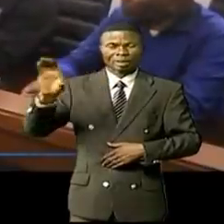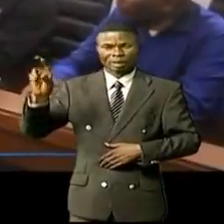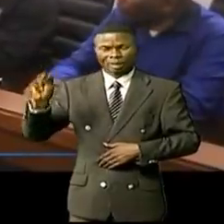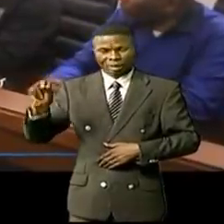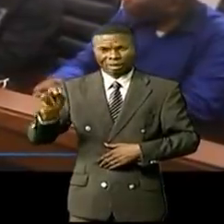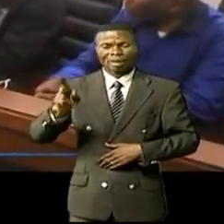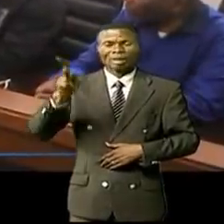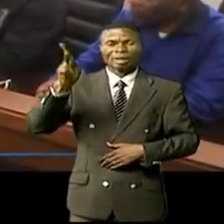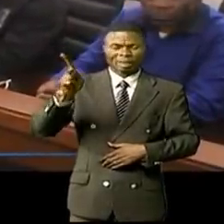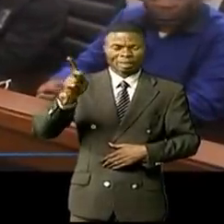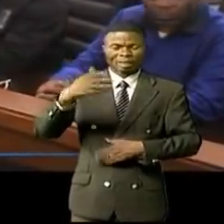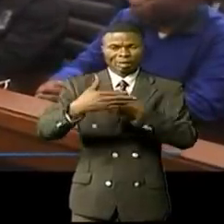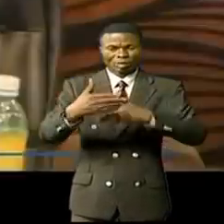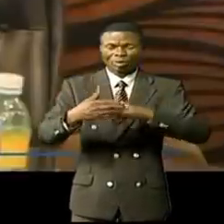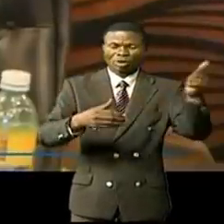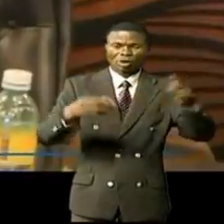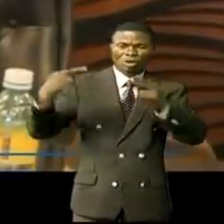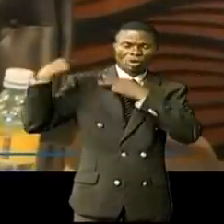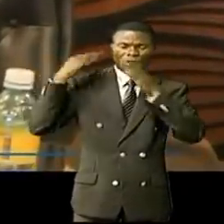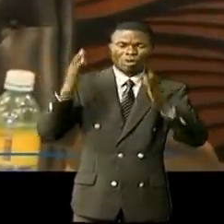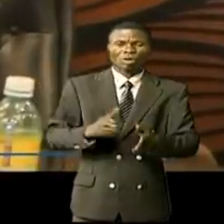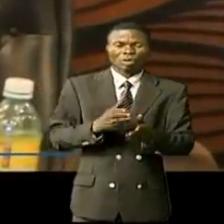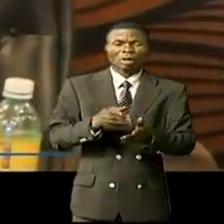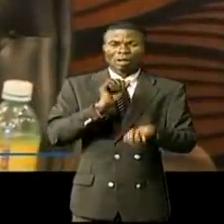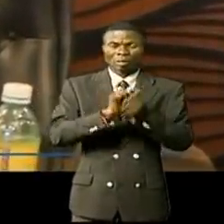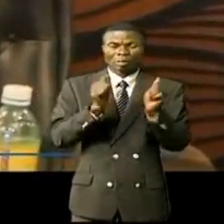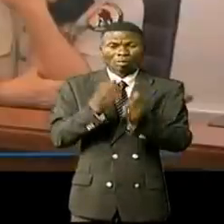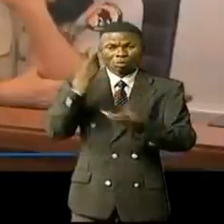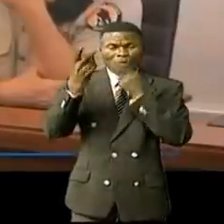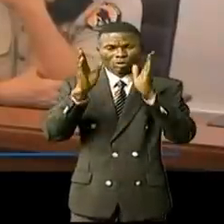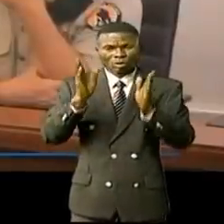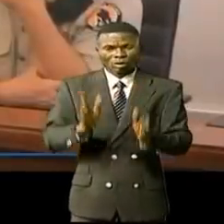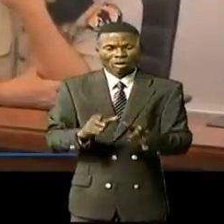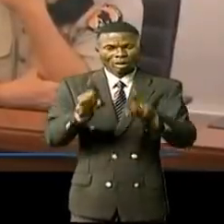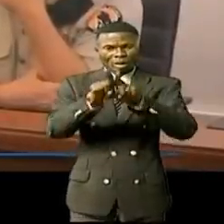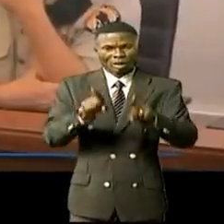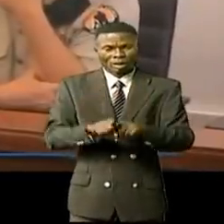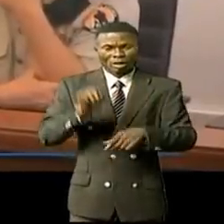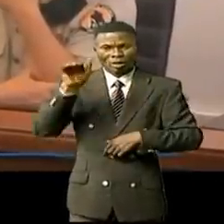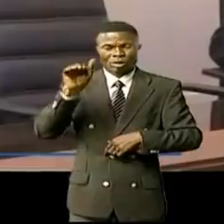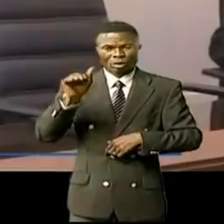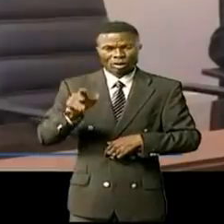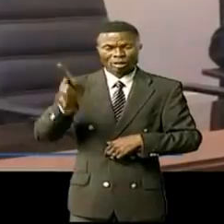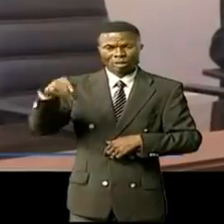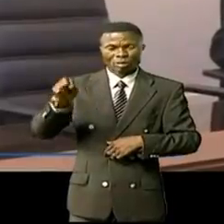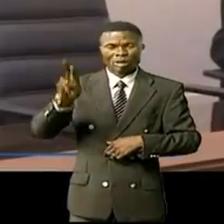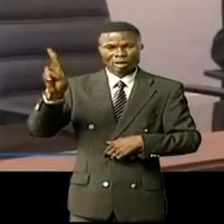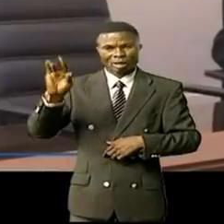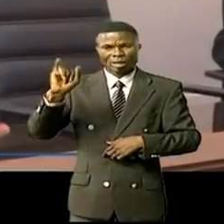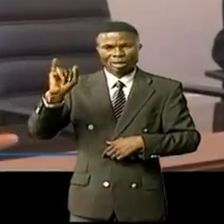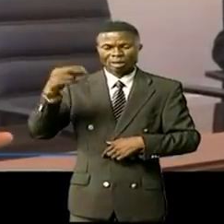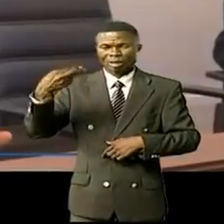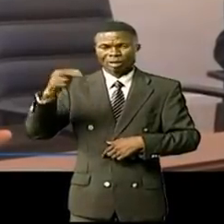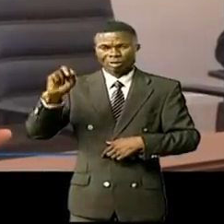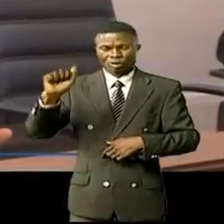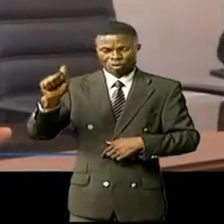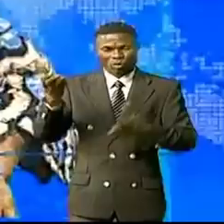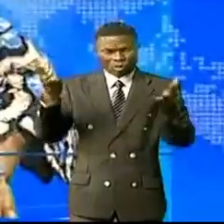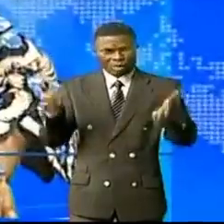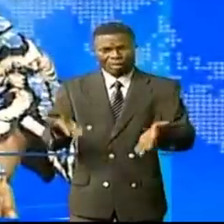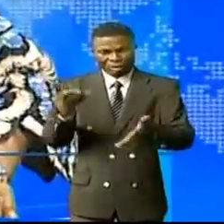Kahuzi Biega, à côté d'autres responsables intervenant dans le secteur du tourisme, y compris le directeur du parc national de Virunga, Emmanuel Demeronde.